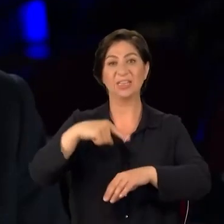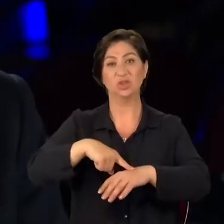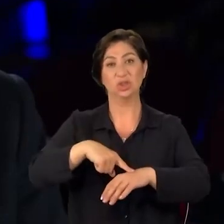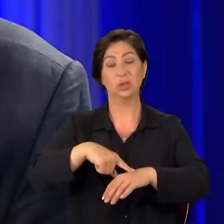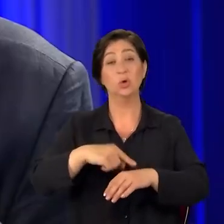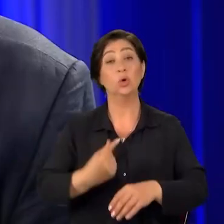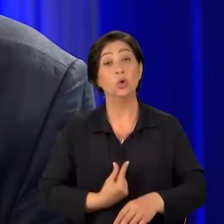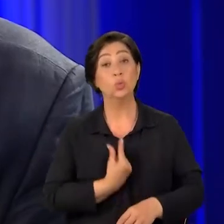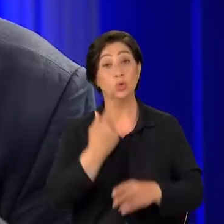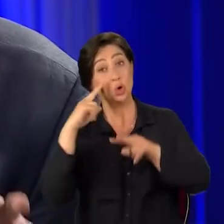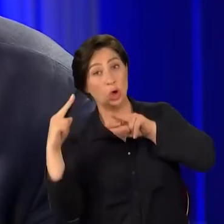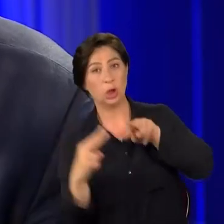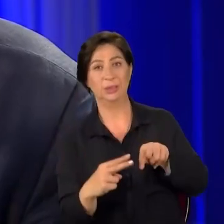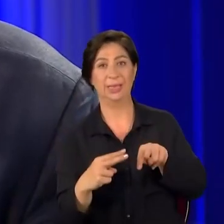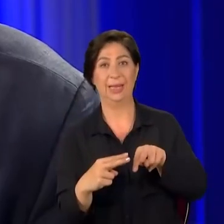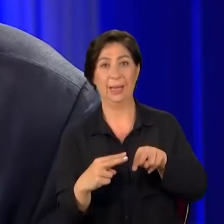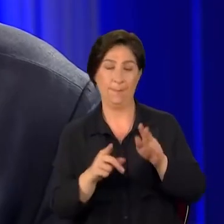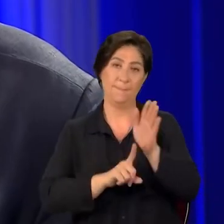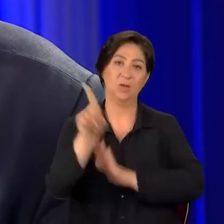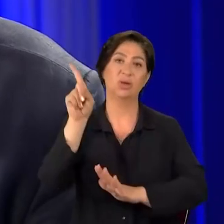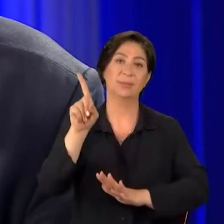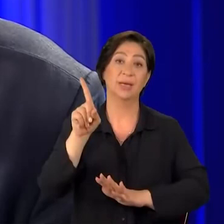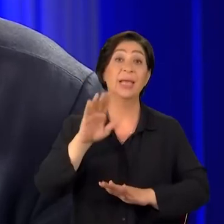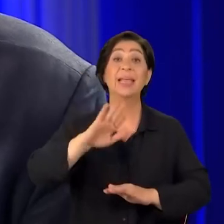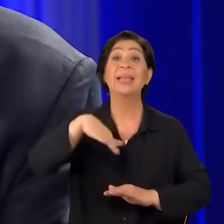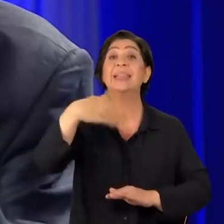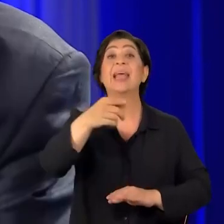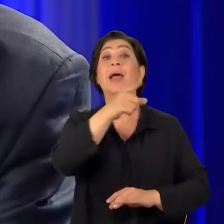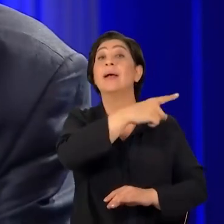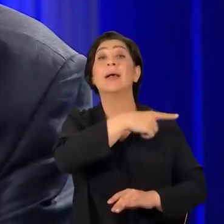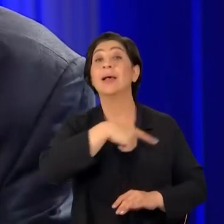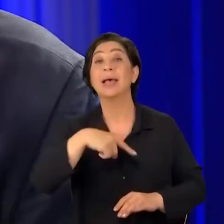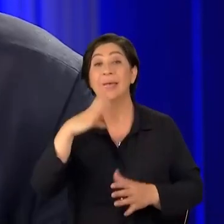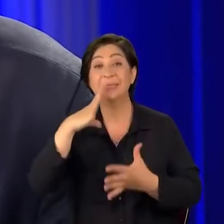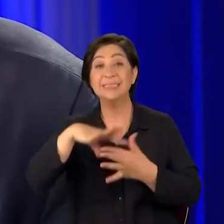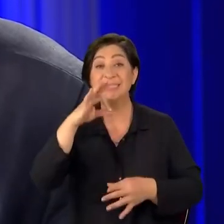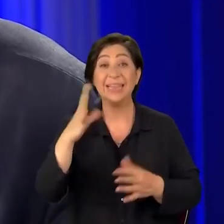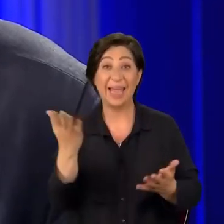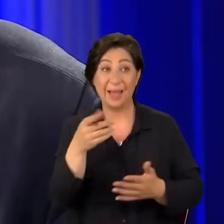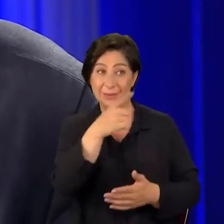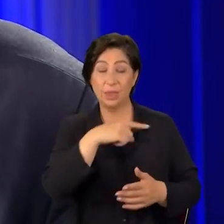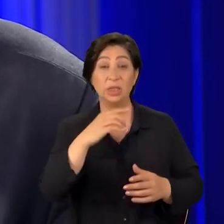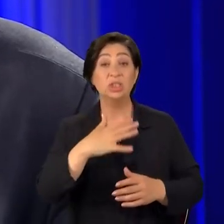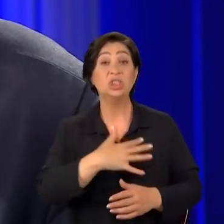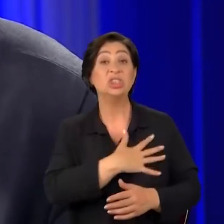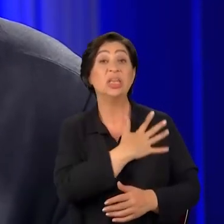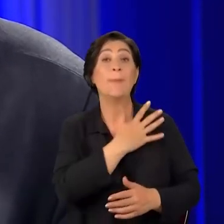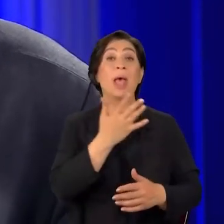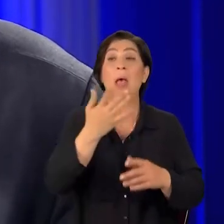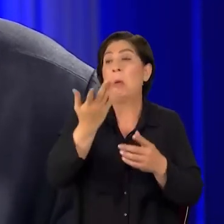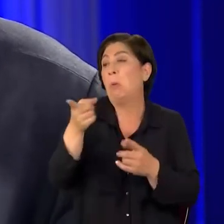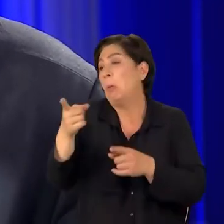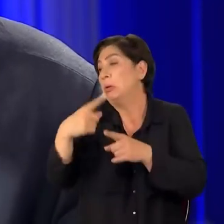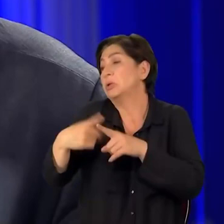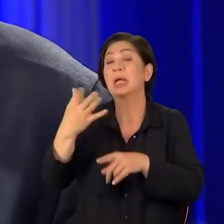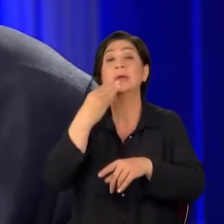kazanacağına olan inancı, umudu göstererek başarabildi. Diğer partilerde insanlar eğer Cumhuriyet Halk Partisi veya